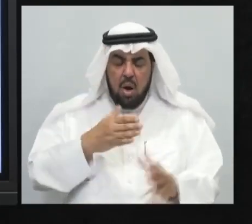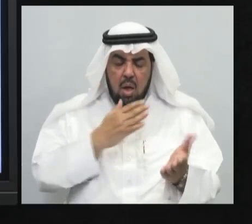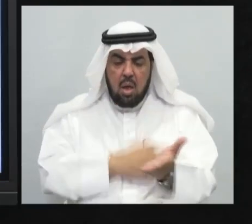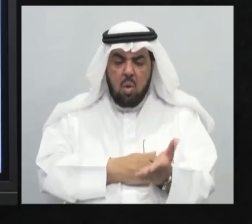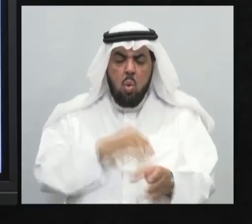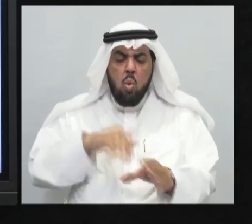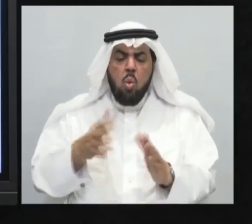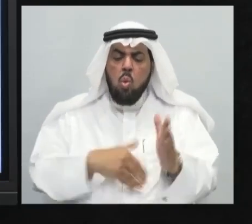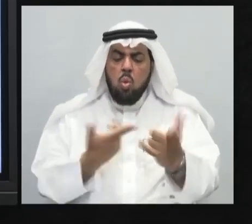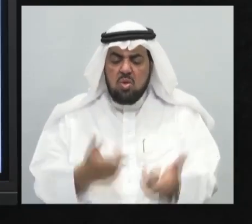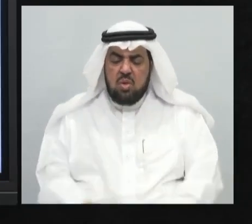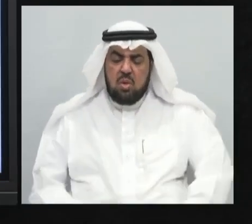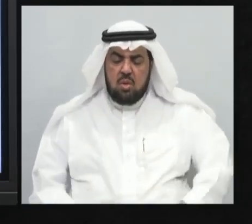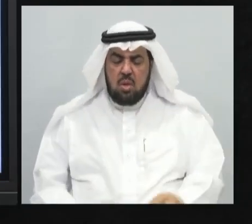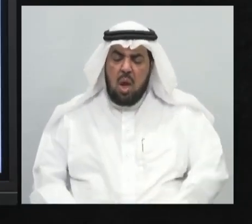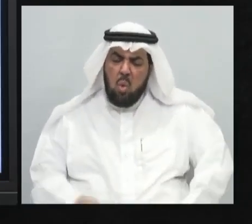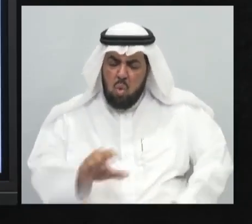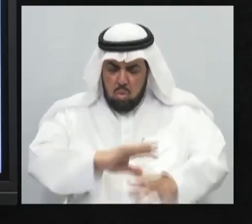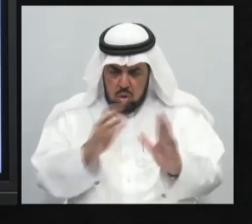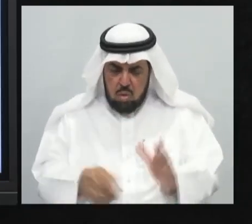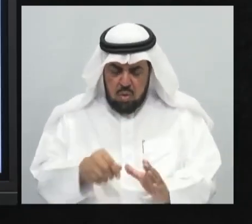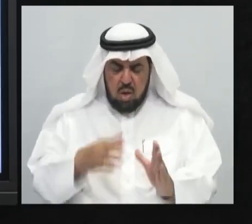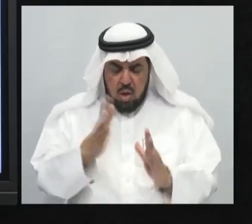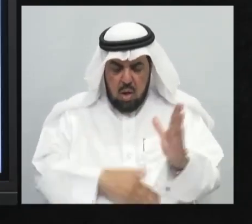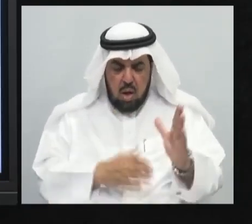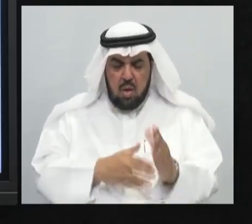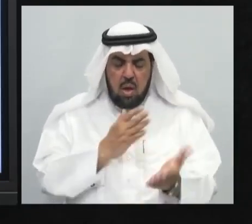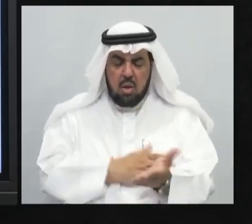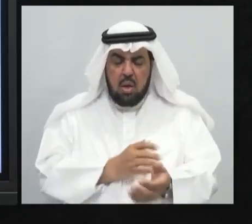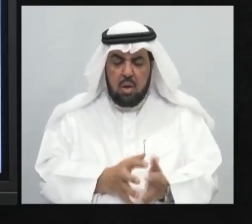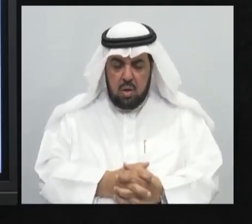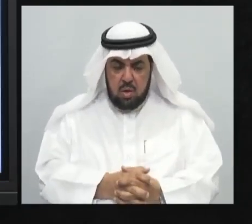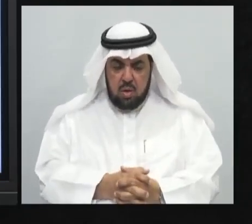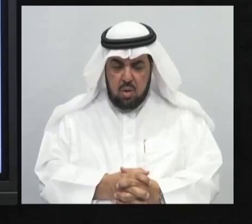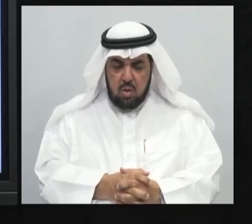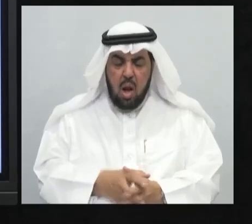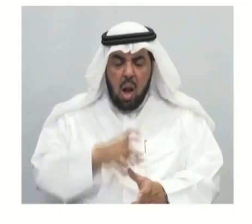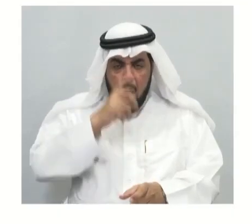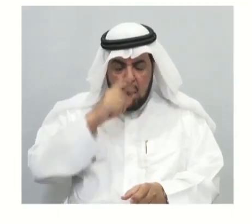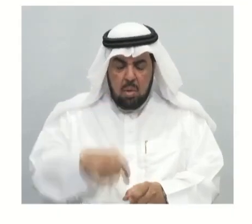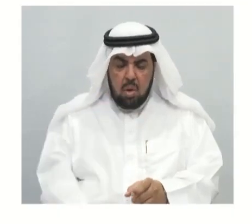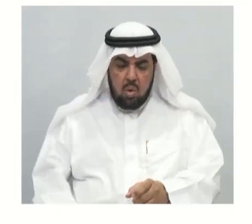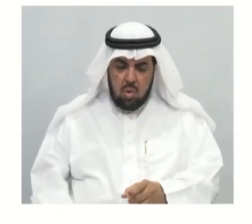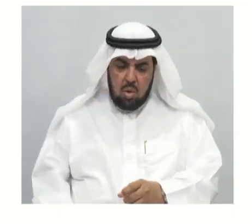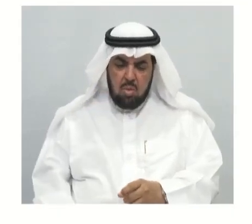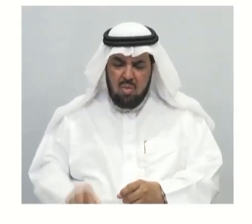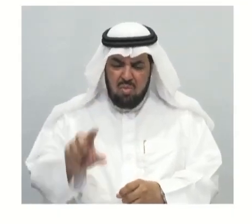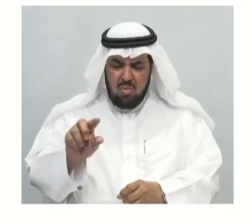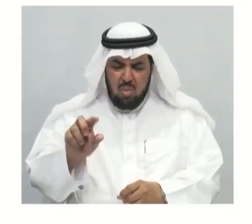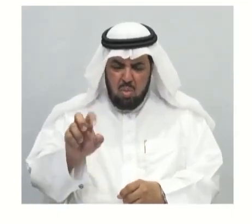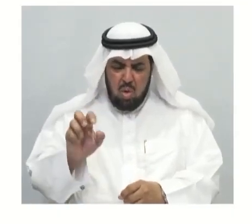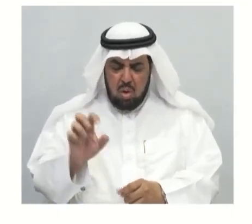ما بداخل هذا التقرير او مجمل ما بداخل هذا التقرير اذا يجب ان يكون العنوان